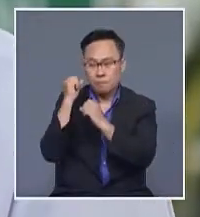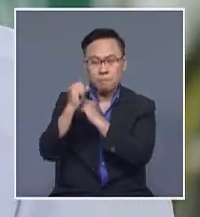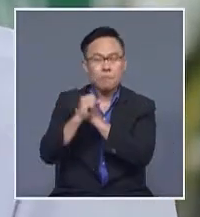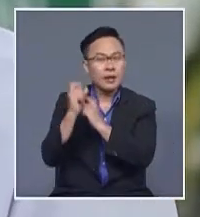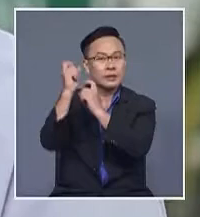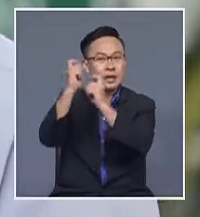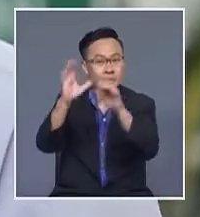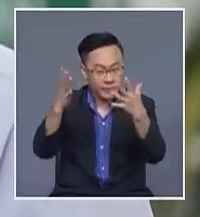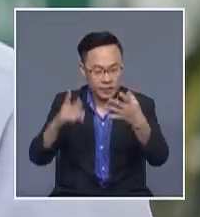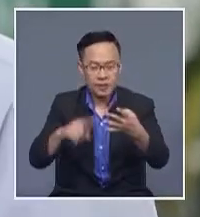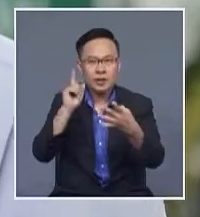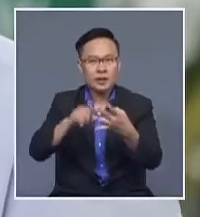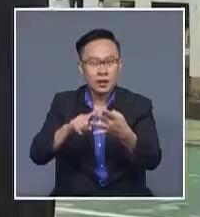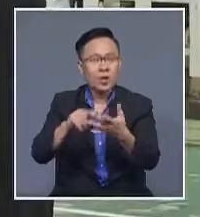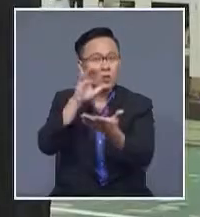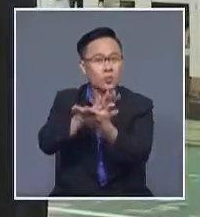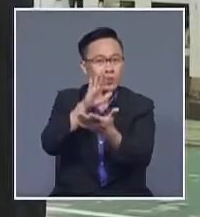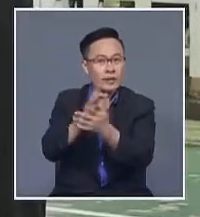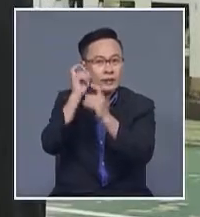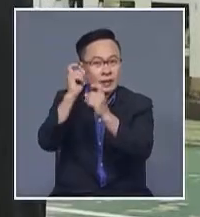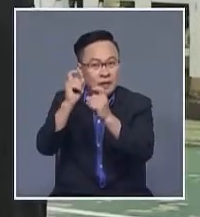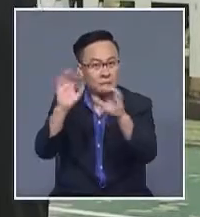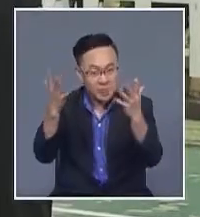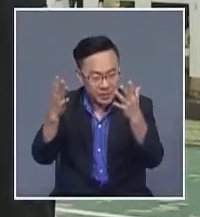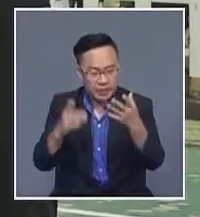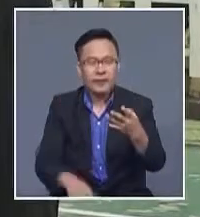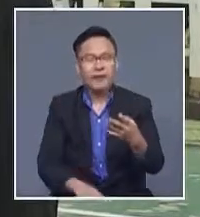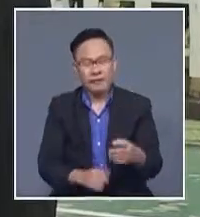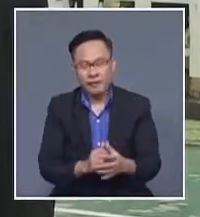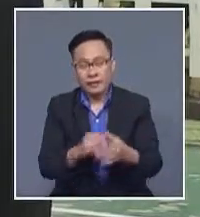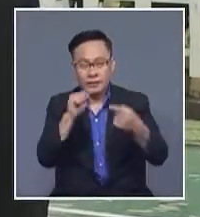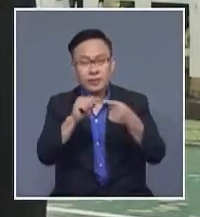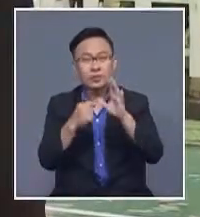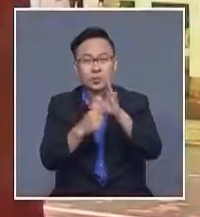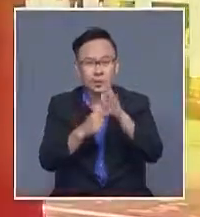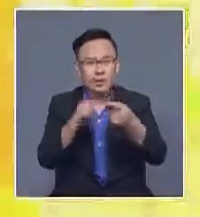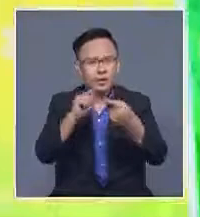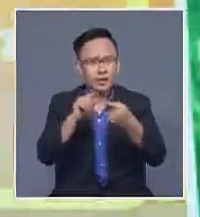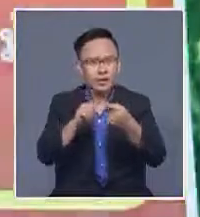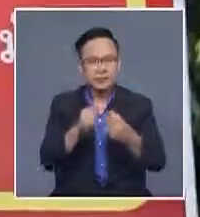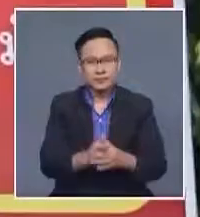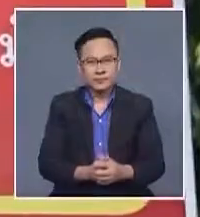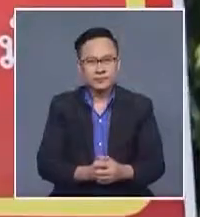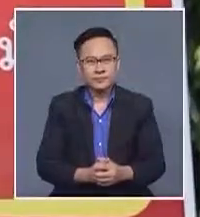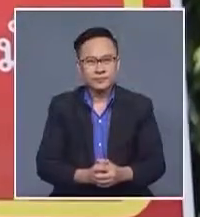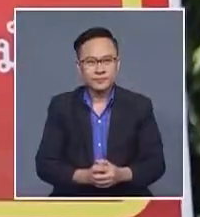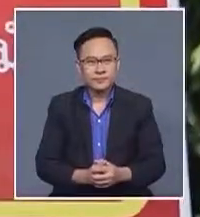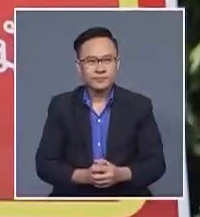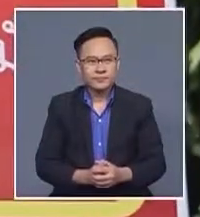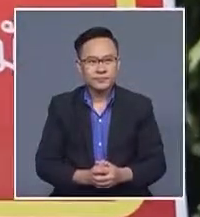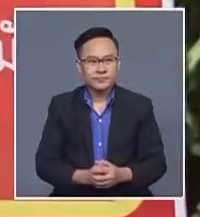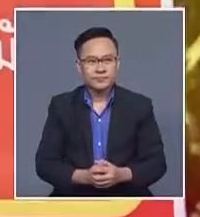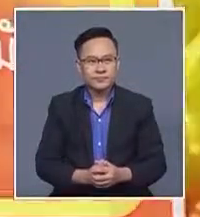ครับซึ่ง Safety Thailand นั้นคือการสร้างเสริมความปลอดภัยและสุขภาพอนามัยที่ดีให้กับประชาชนครับ